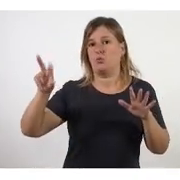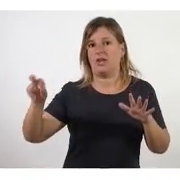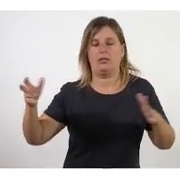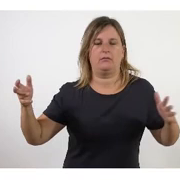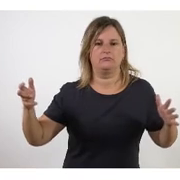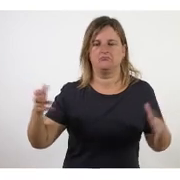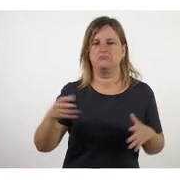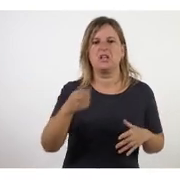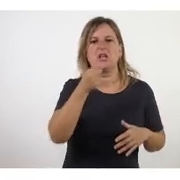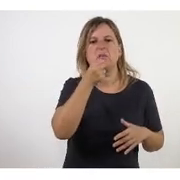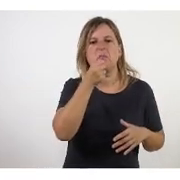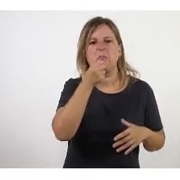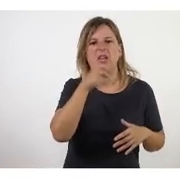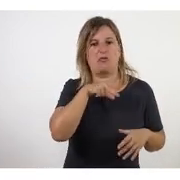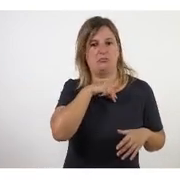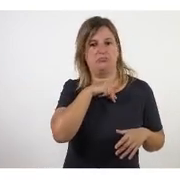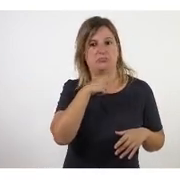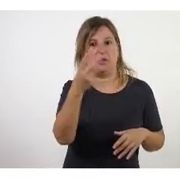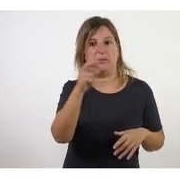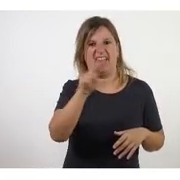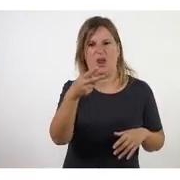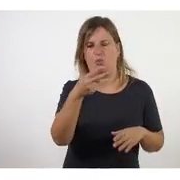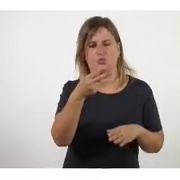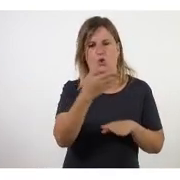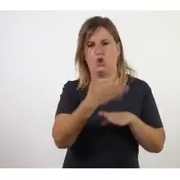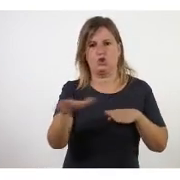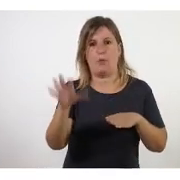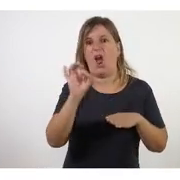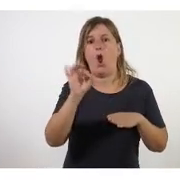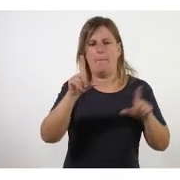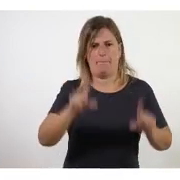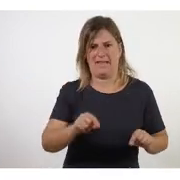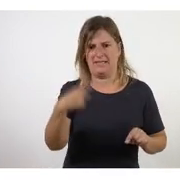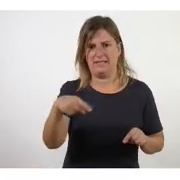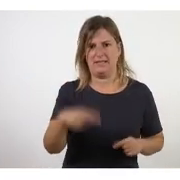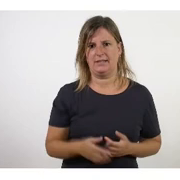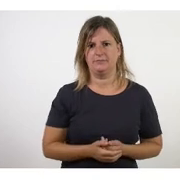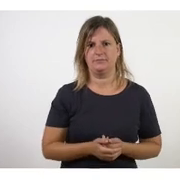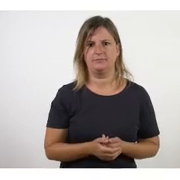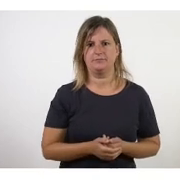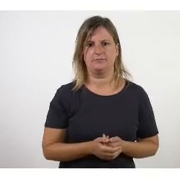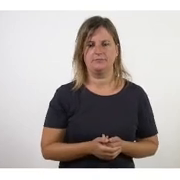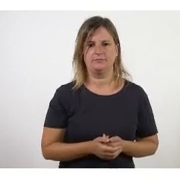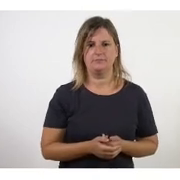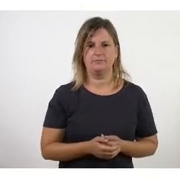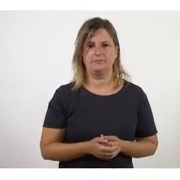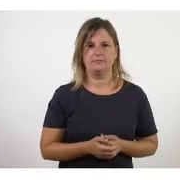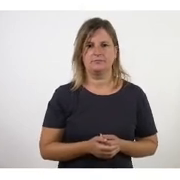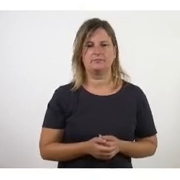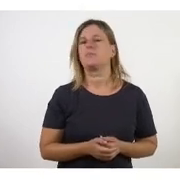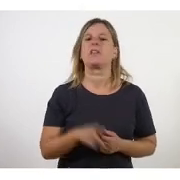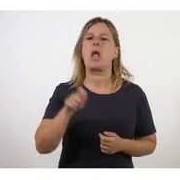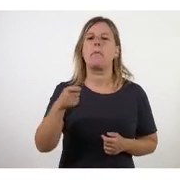Amb un micro de 20 euros tenim més que de sobre, inclús menys. Mm-hmm. I us mira fantàstic. D'altra banda, també el